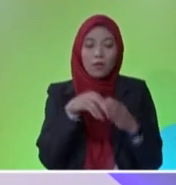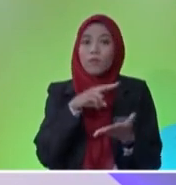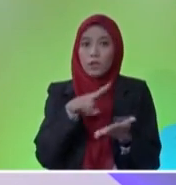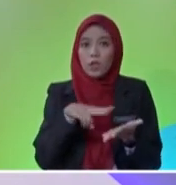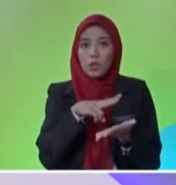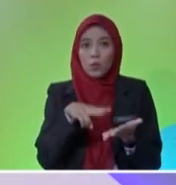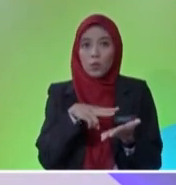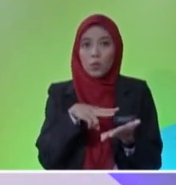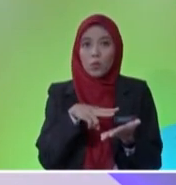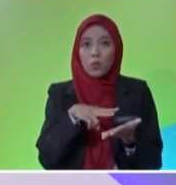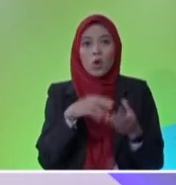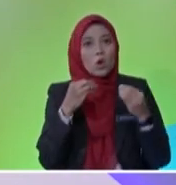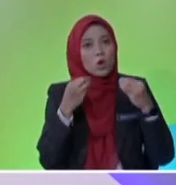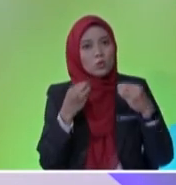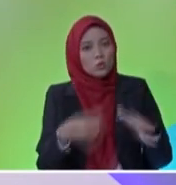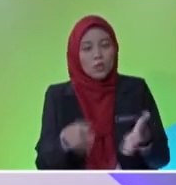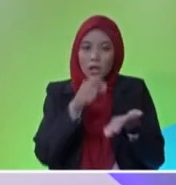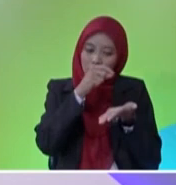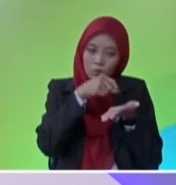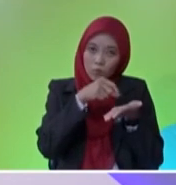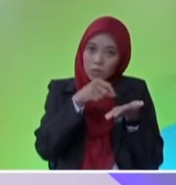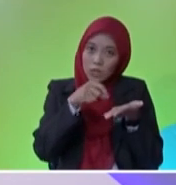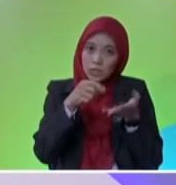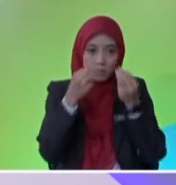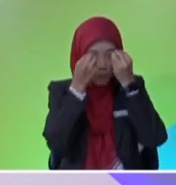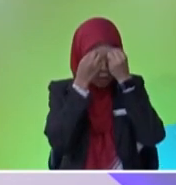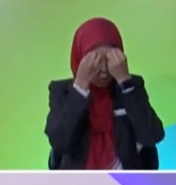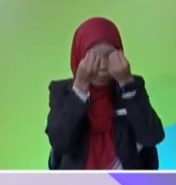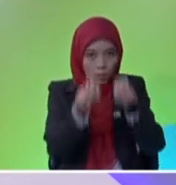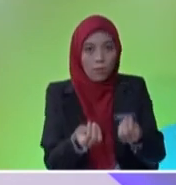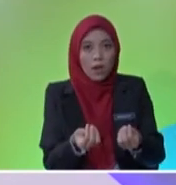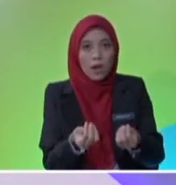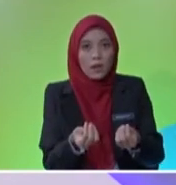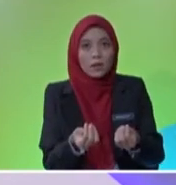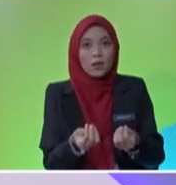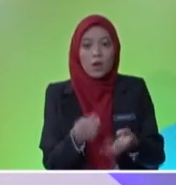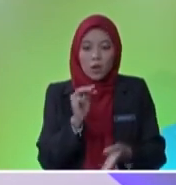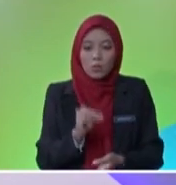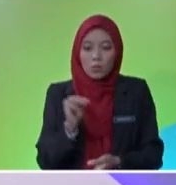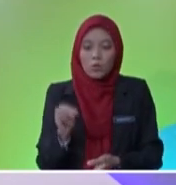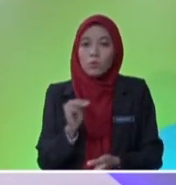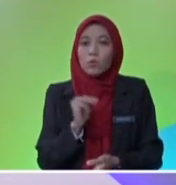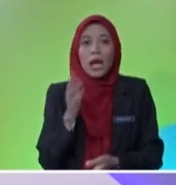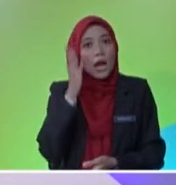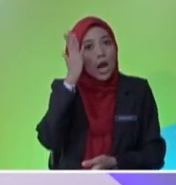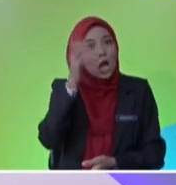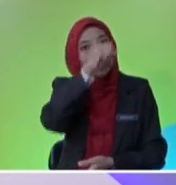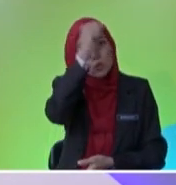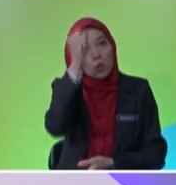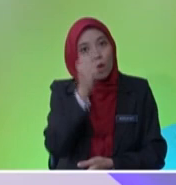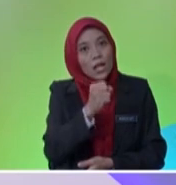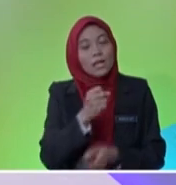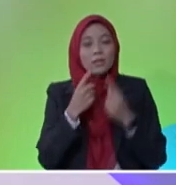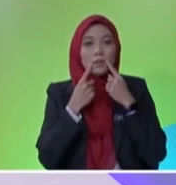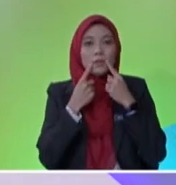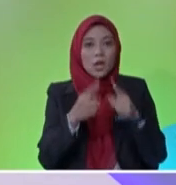selepas mencatatkan maklumat di dalam peta Minda murid akan bazooka jawab bazooka jawab bersama dengan